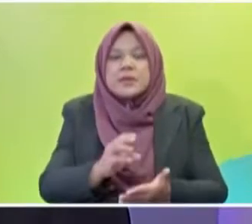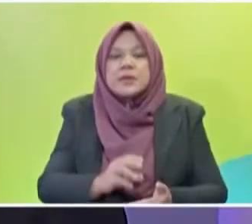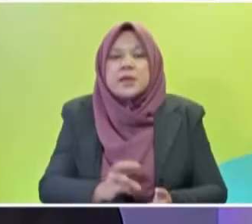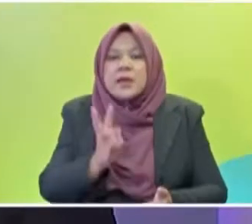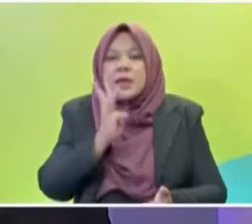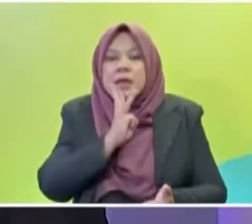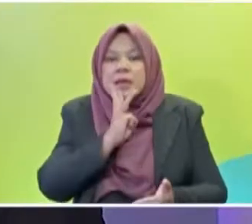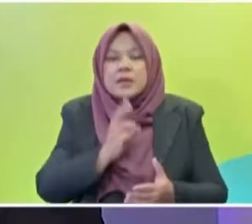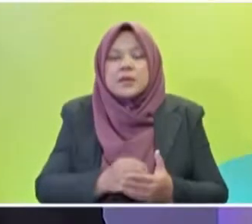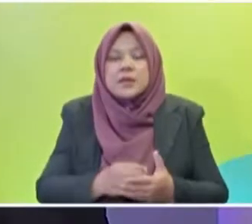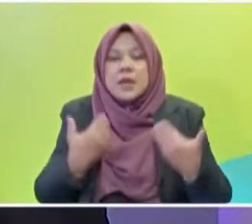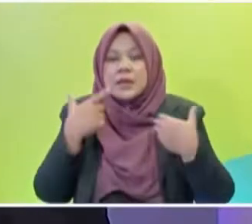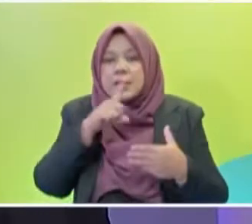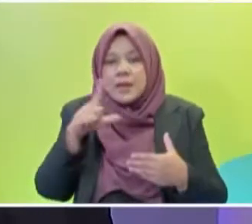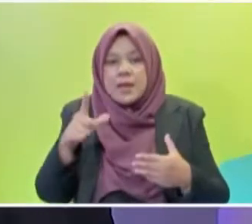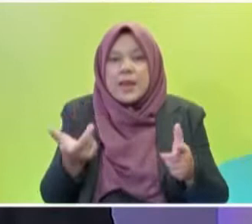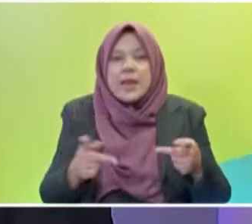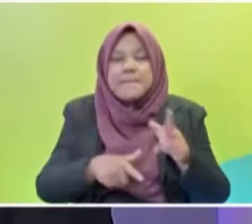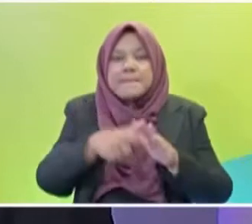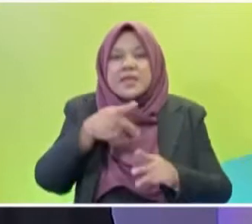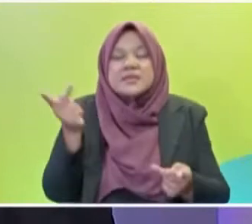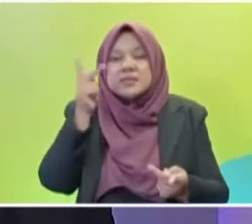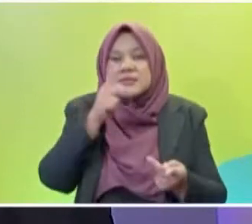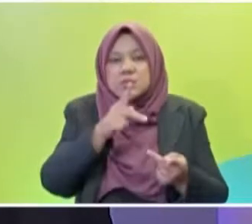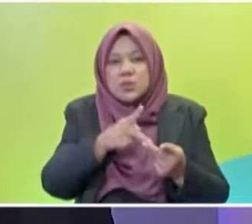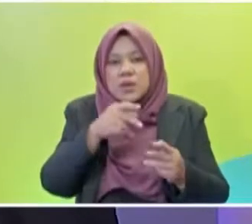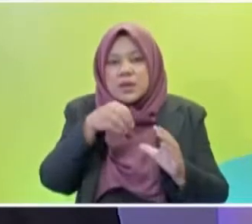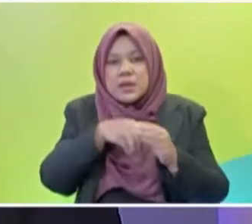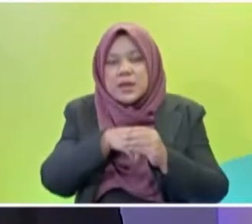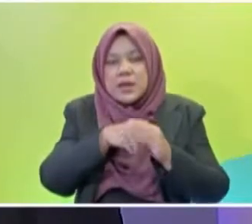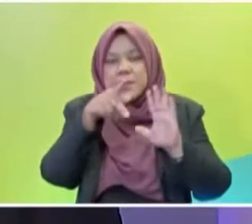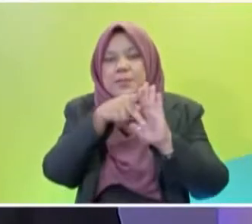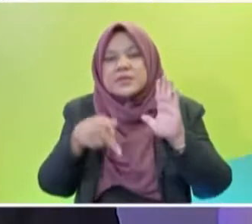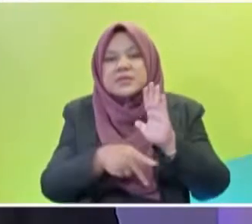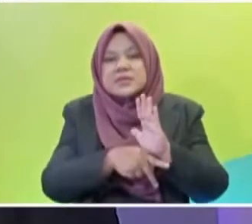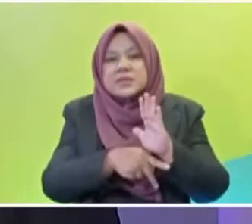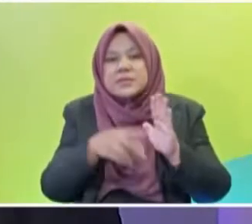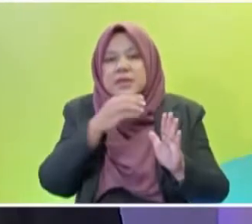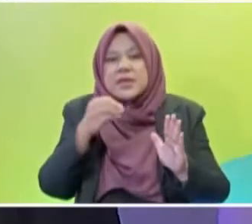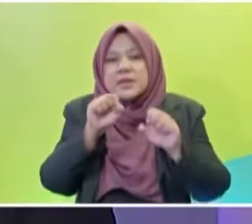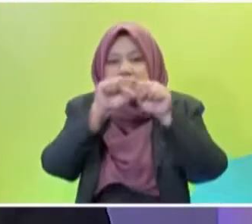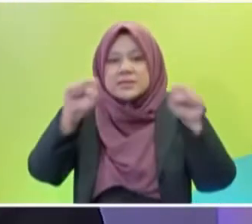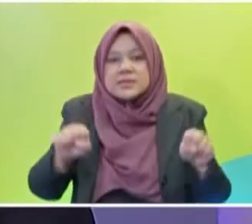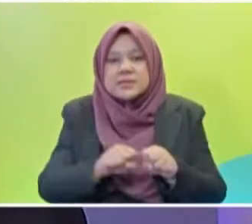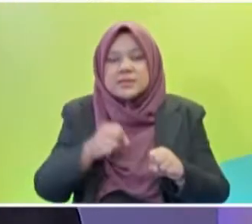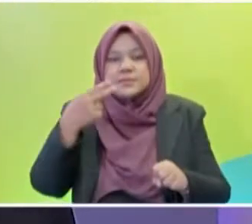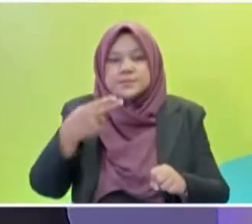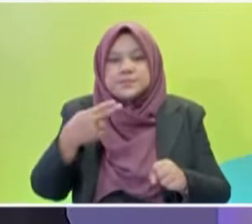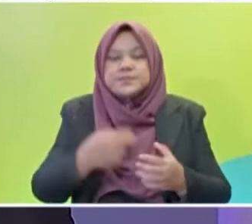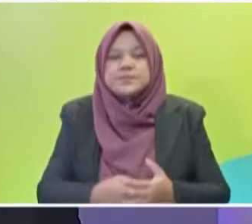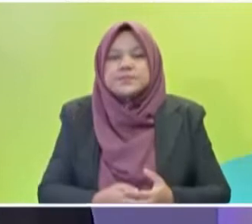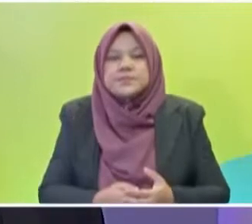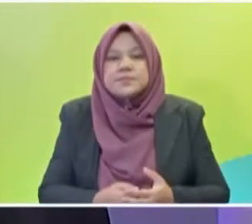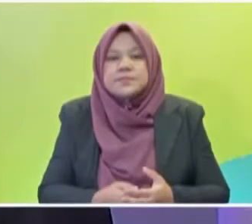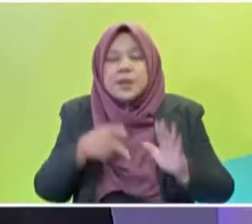tadi adalah lebih sesuai digunakan dalam prinsip dalam operasi sistem hidrolik. Okey, dalam prinsip